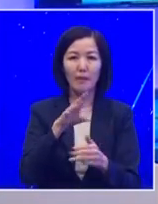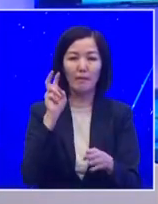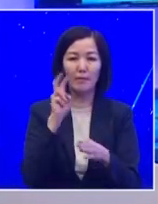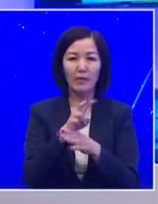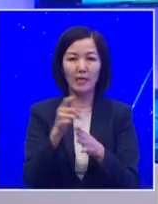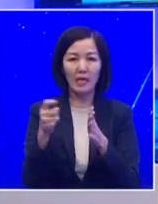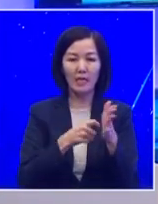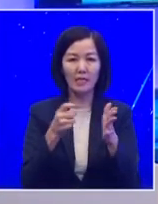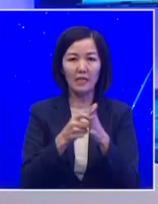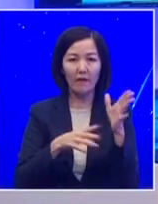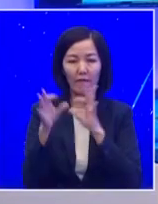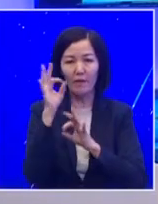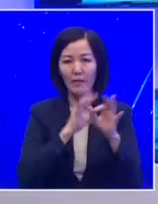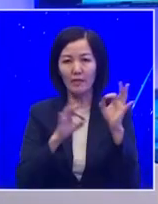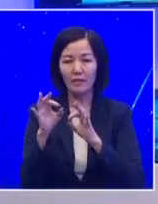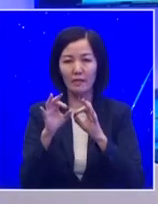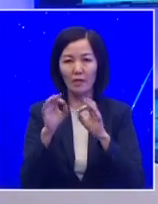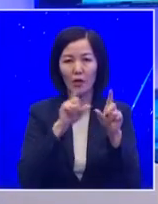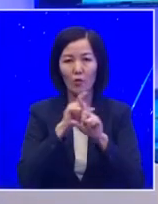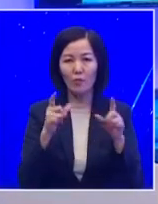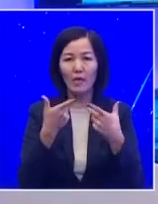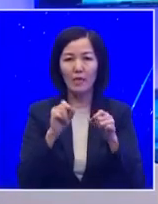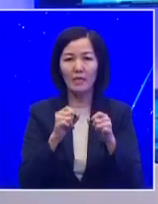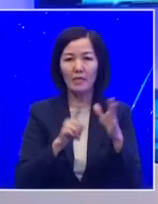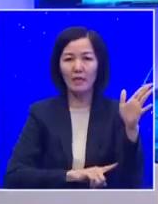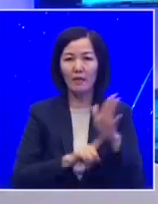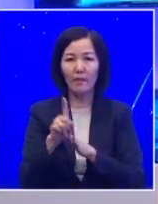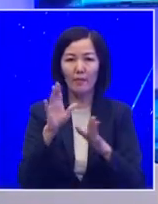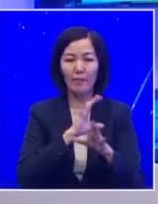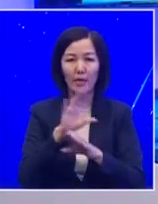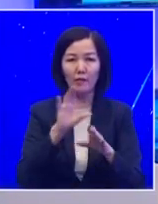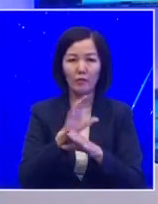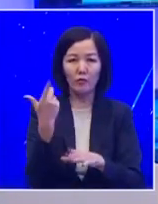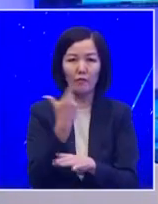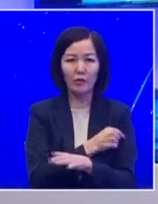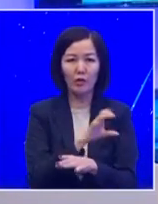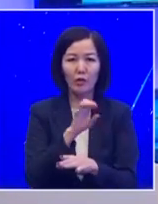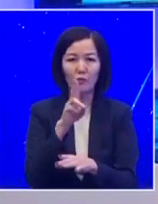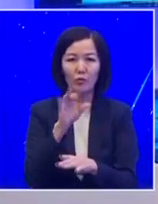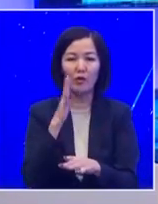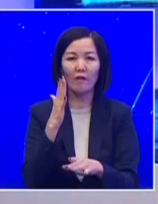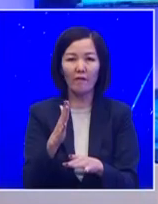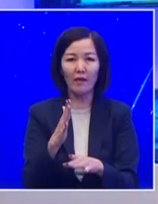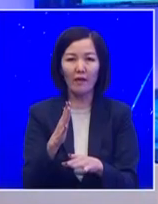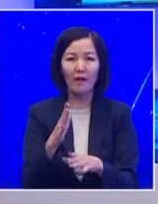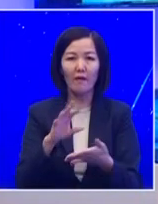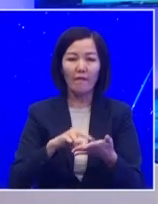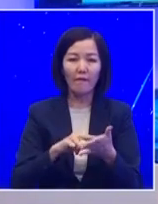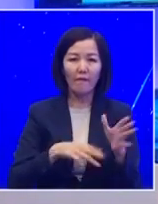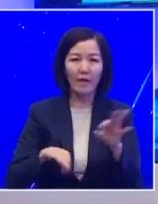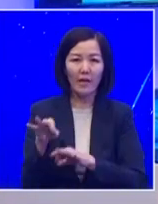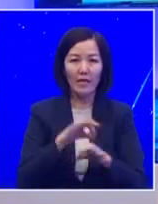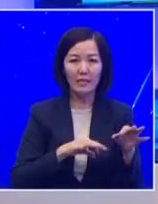посетил Карагандинский фармацевтический комплекс, где дал старт производству вакцины «Спутник Ви» в рамках реализации договоренности